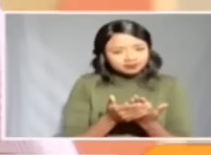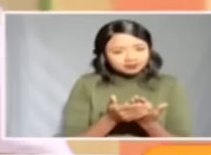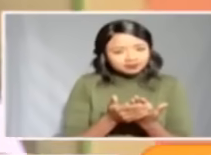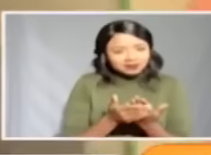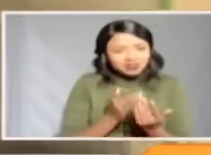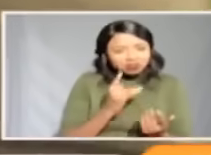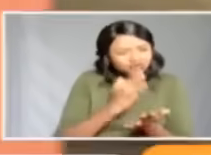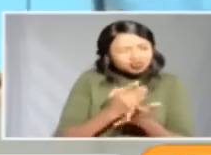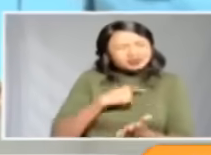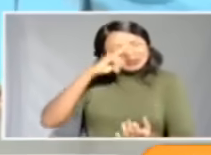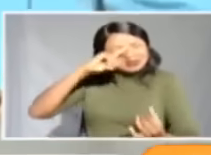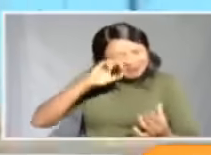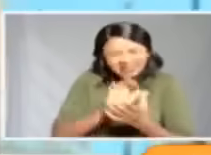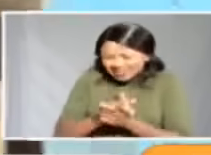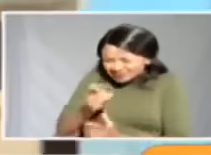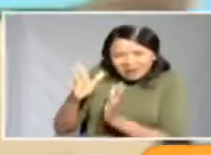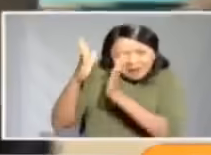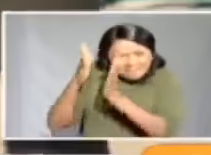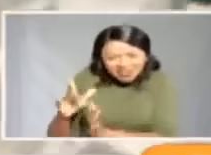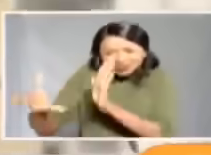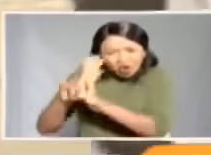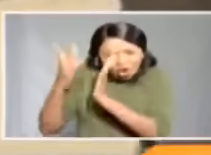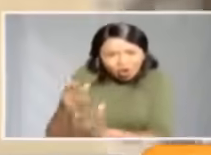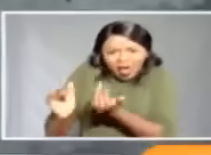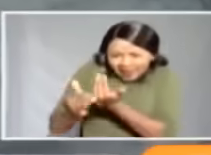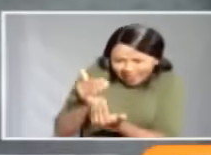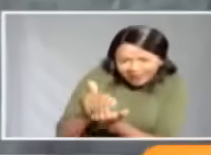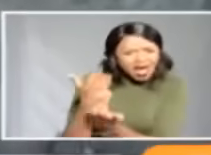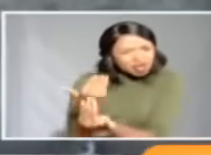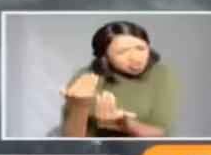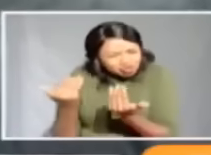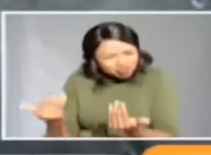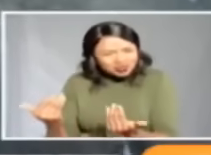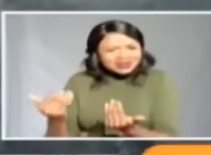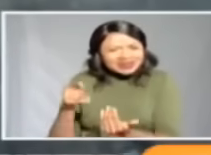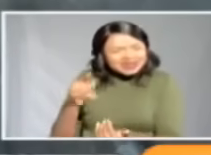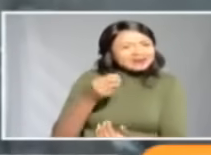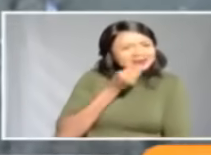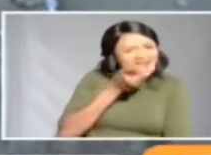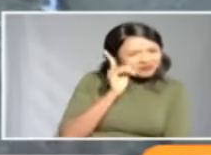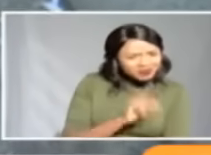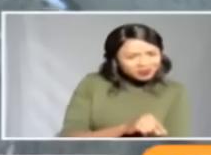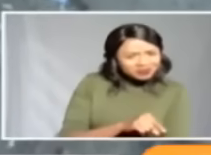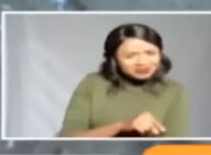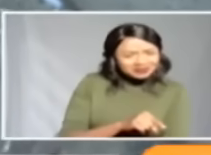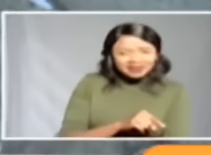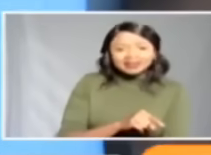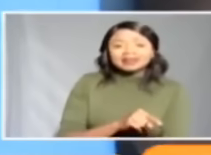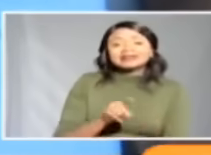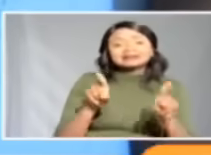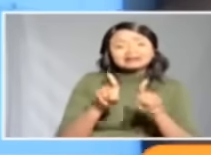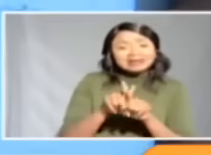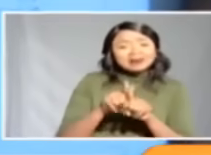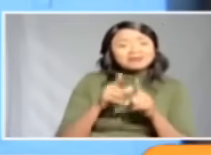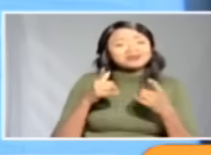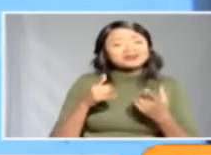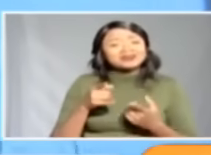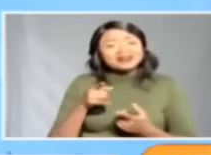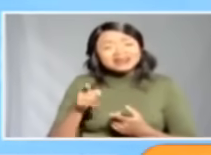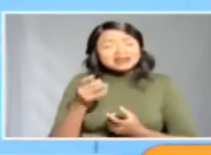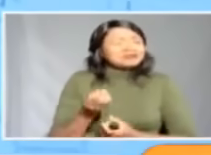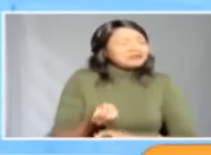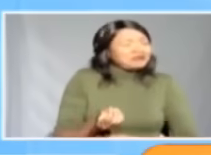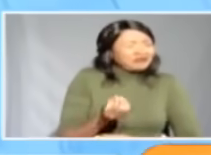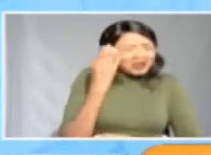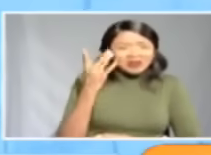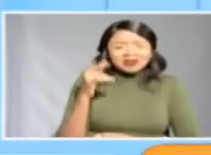Sikuamini kuwa afisa anayehusika na masuala ya watoto na watu waliothulumiwa kimapenzi na anayefahamu